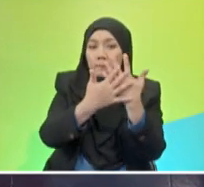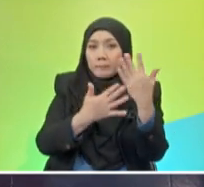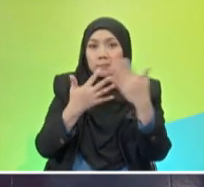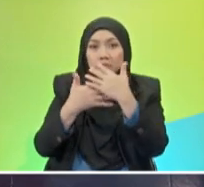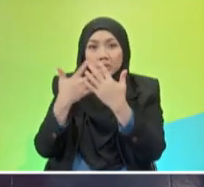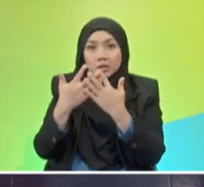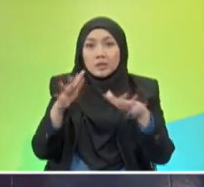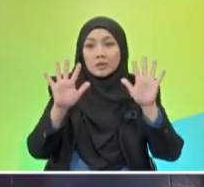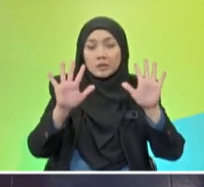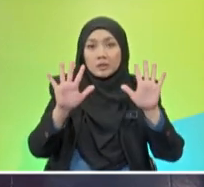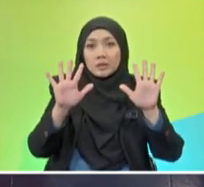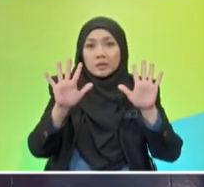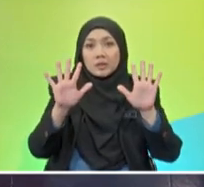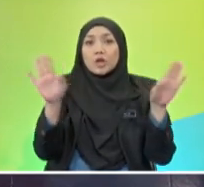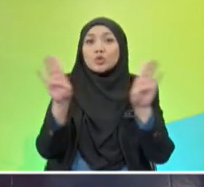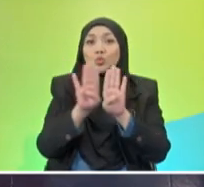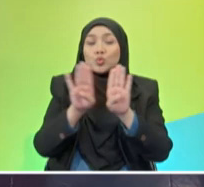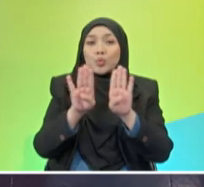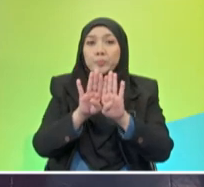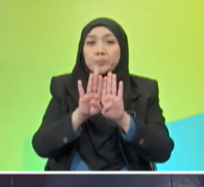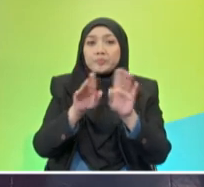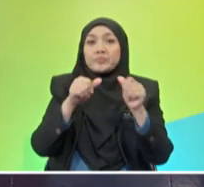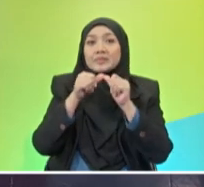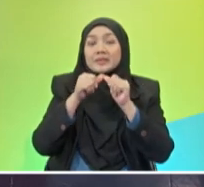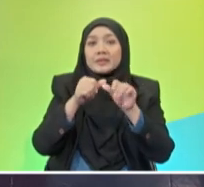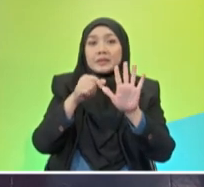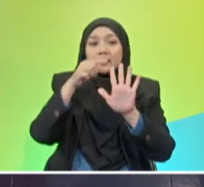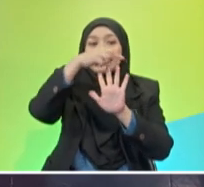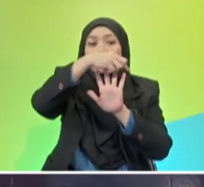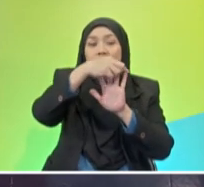Buka 10 kan ni? Ya, 10 je.